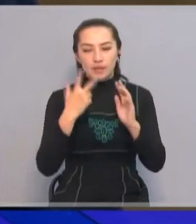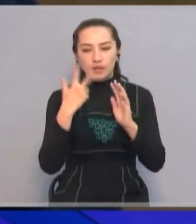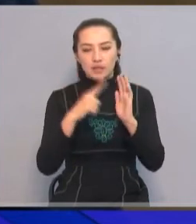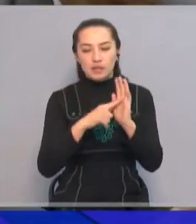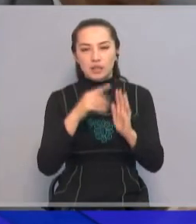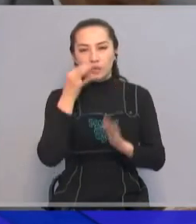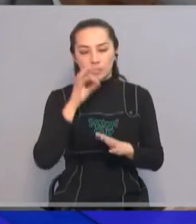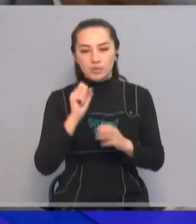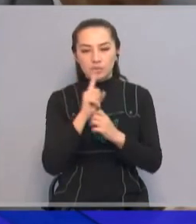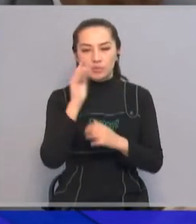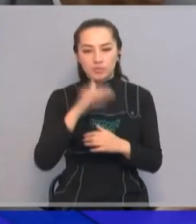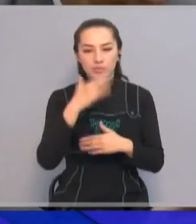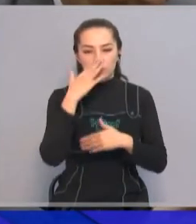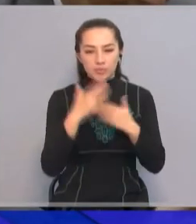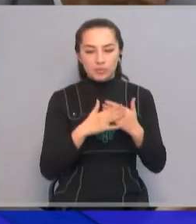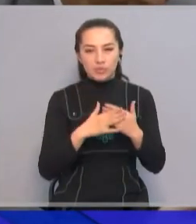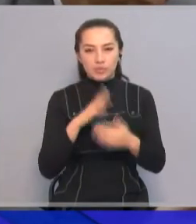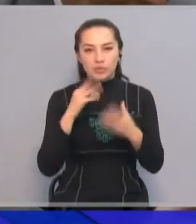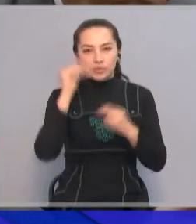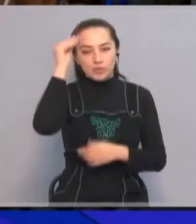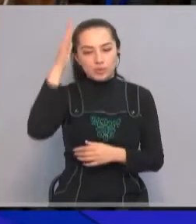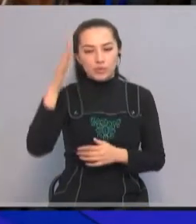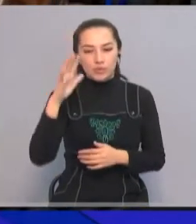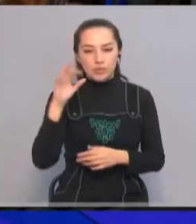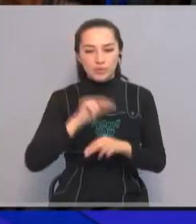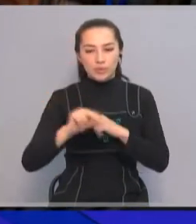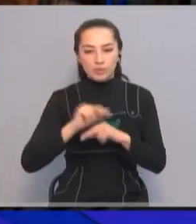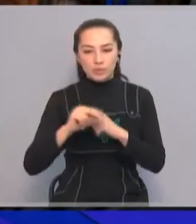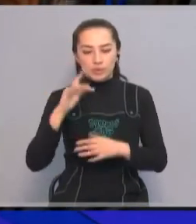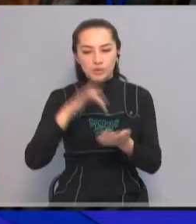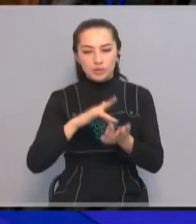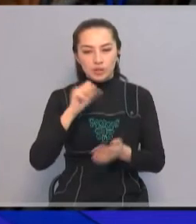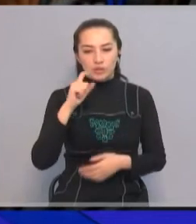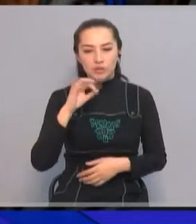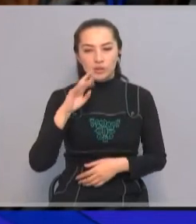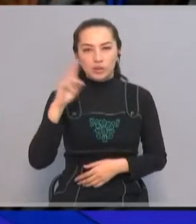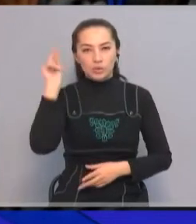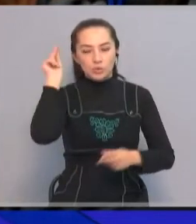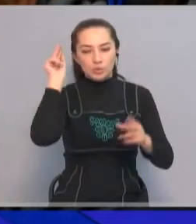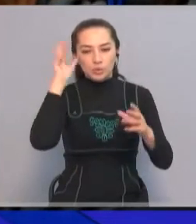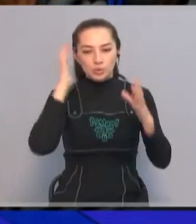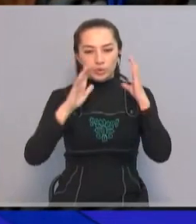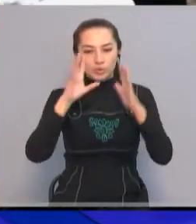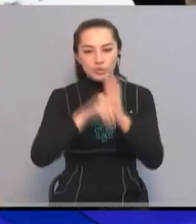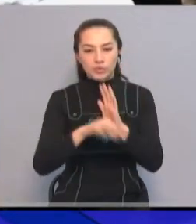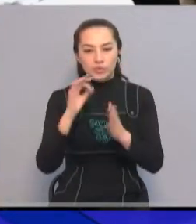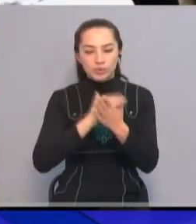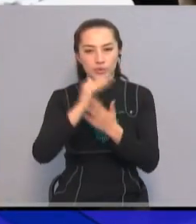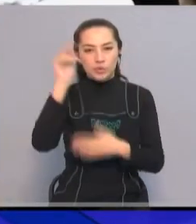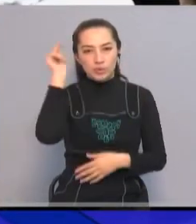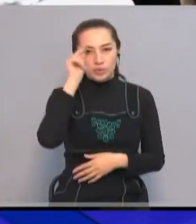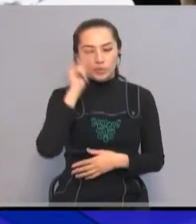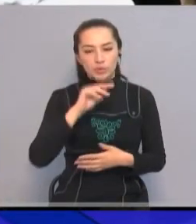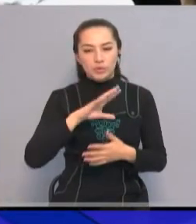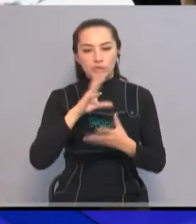мамандық бойынша 11 мыңнан астам шәкіртті білім нәрімен сусындатып отырған Орталық Азия инновациялық университетіне жоғарғы оқу орнынан